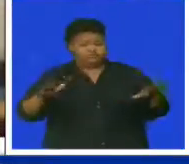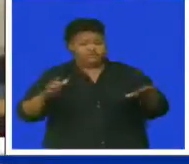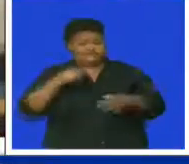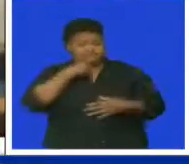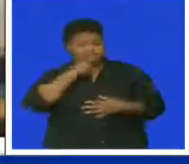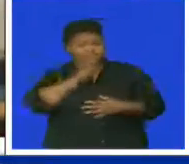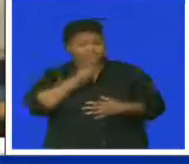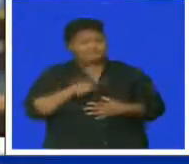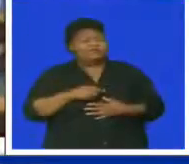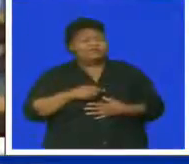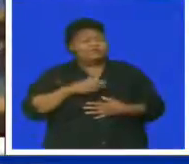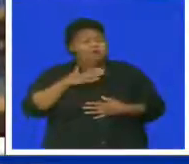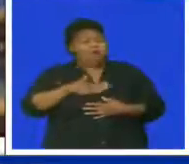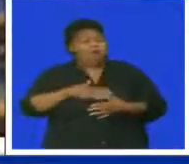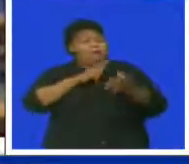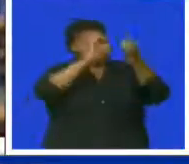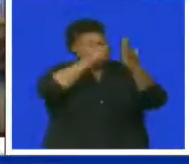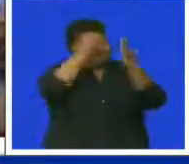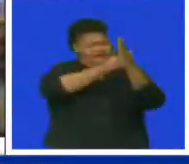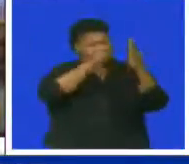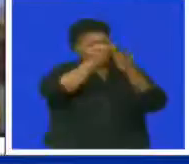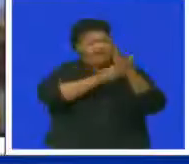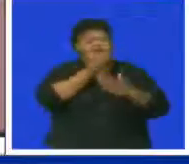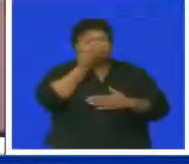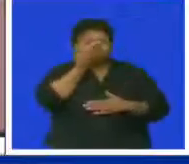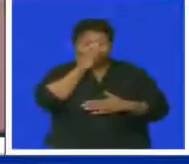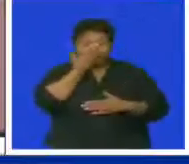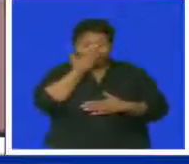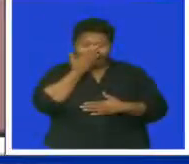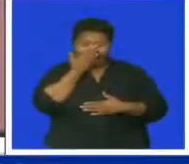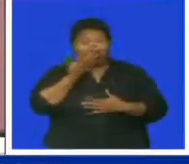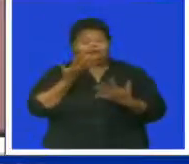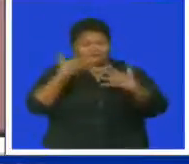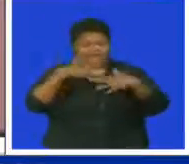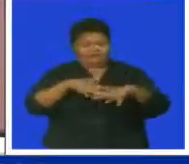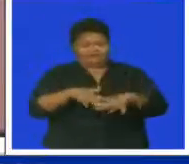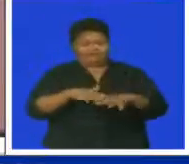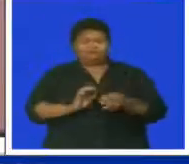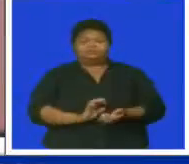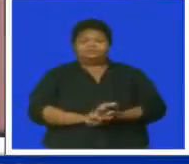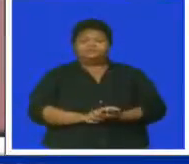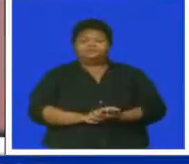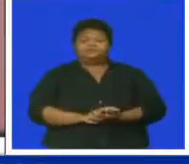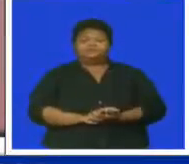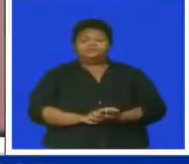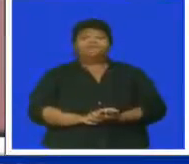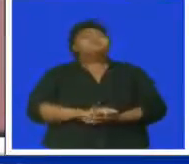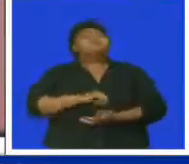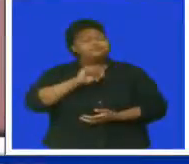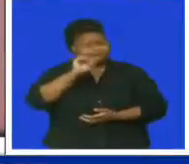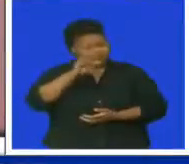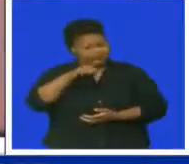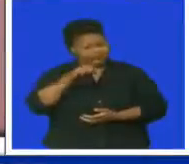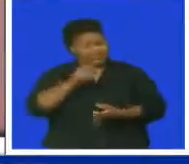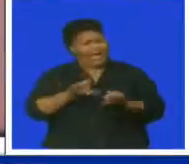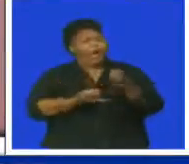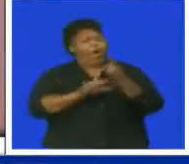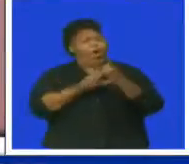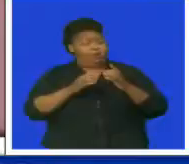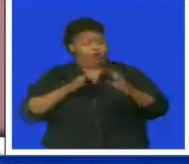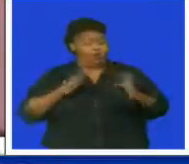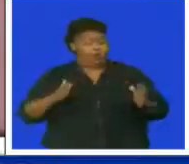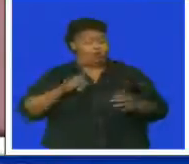kulwa nalobucala ikakhulu ngobe likolishi lasha kutasita kakhulu ngoba sitokhona ukuthola letinye tindlela